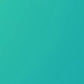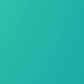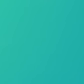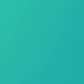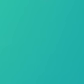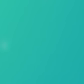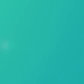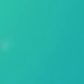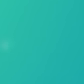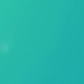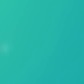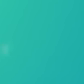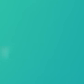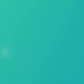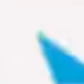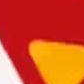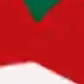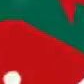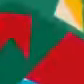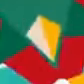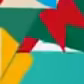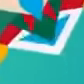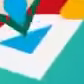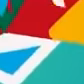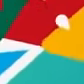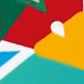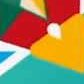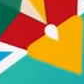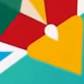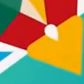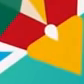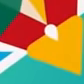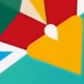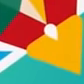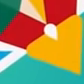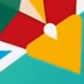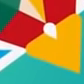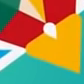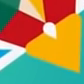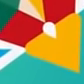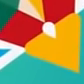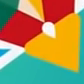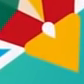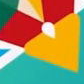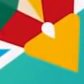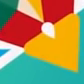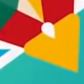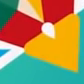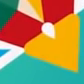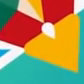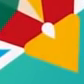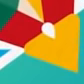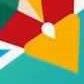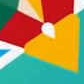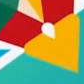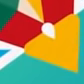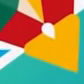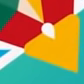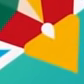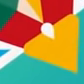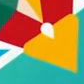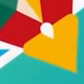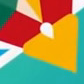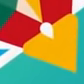Ang hamon ng mundo. magkasama